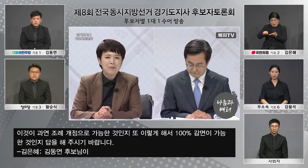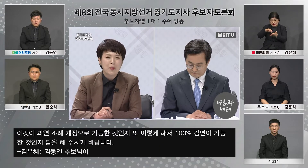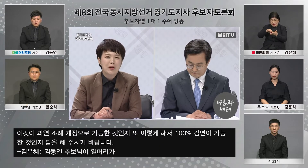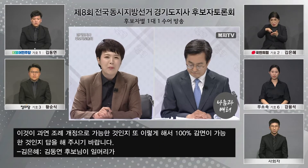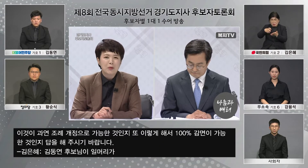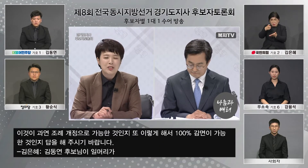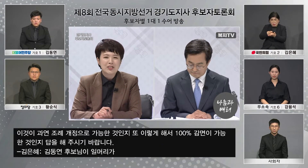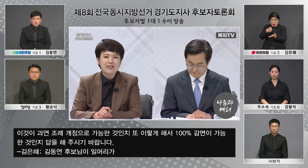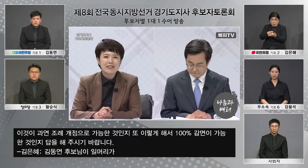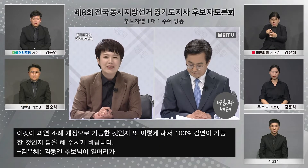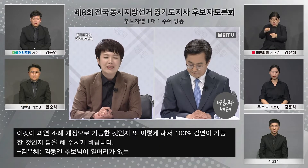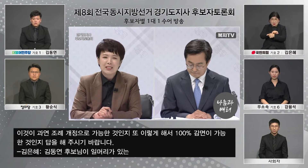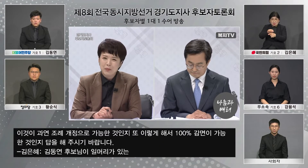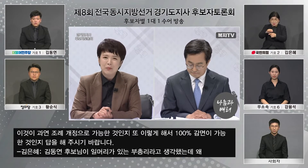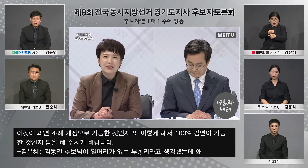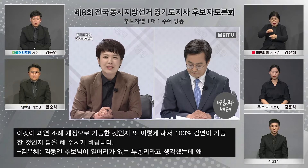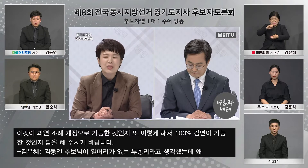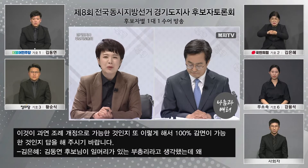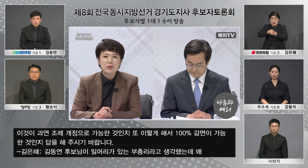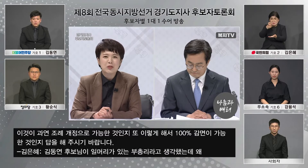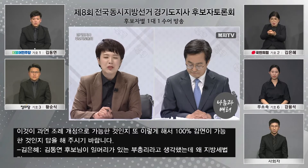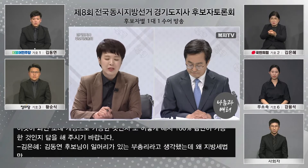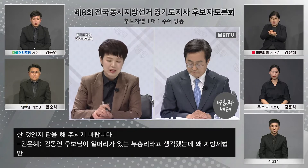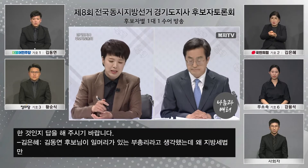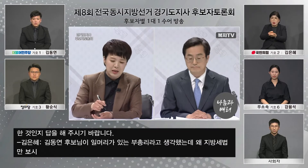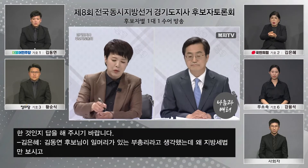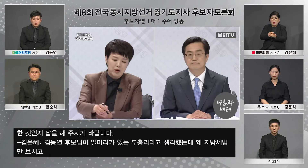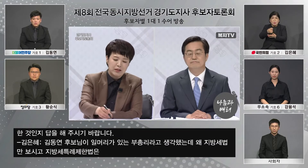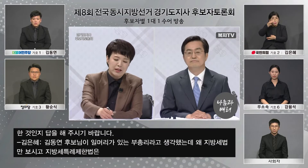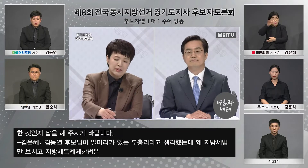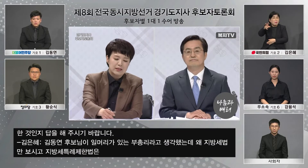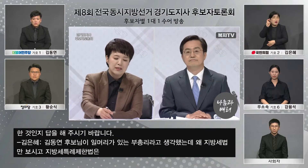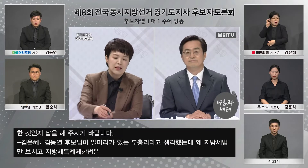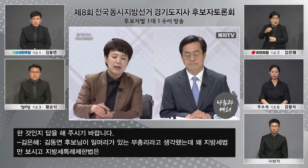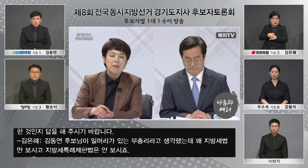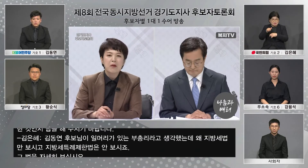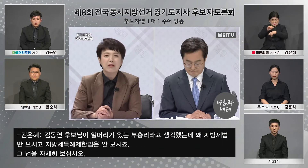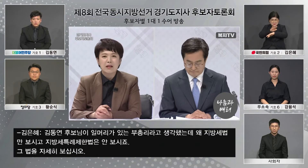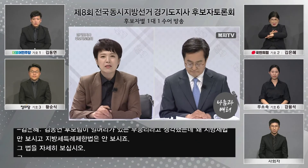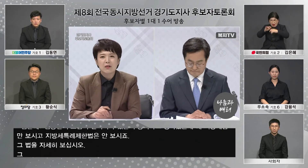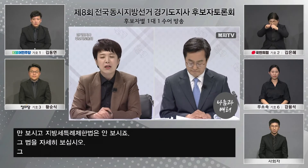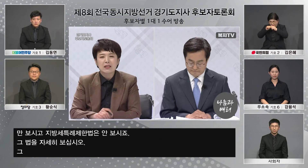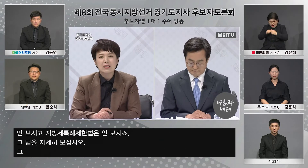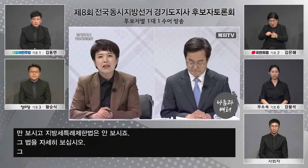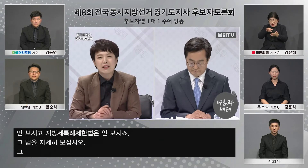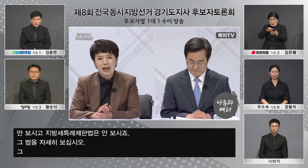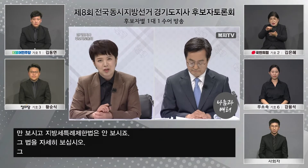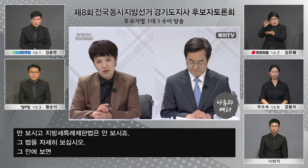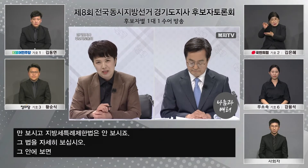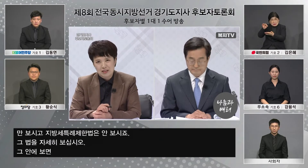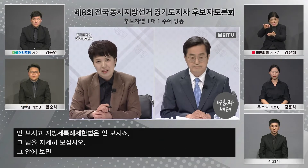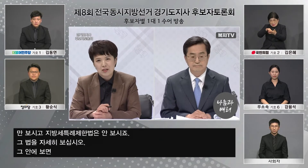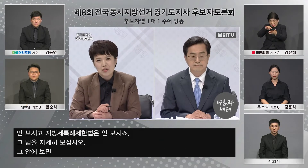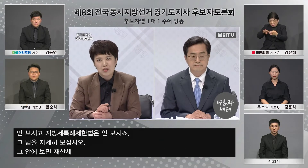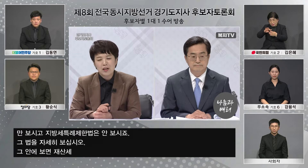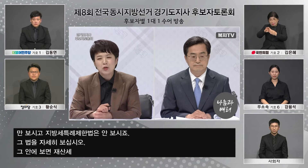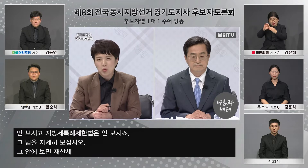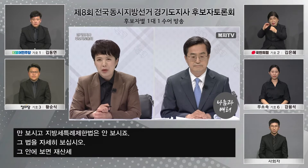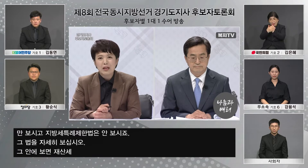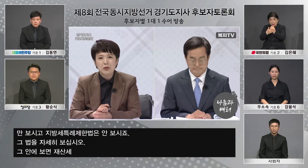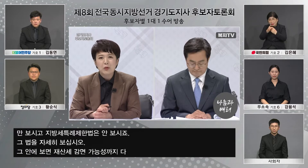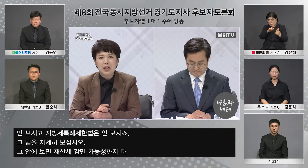특례 제한법은 안 보시죠? 그 법을 자세히 보십시오. 그 안에 보면 재산세 감면 가능성까지 다 적시를